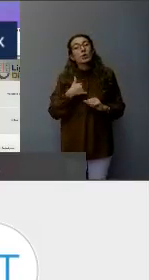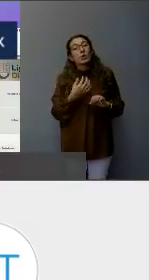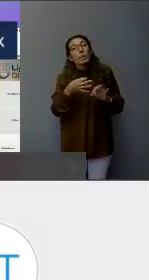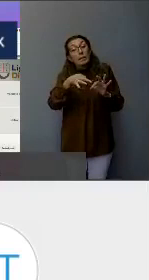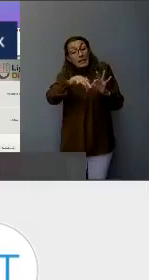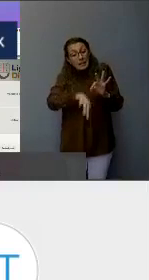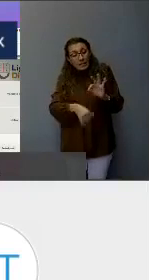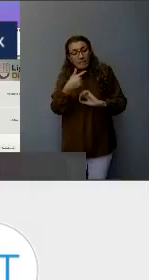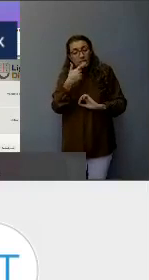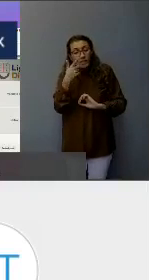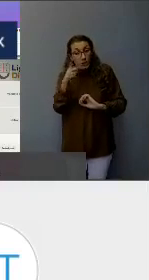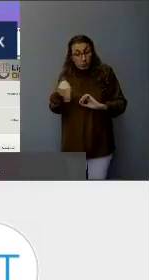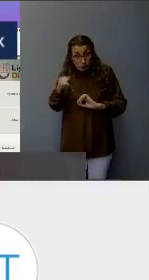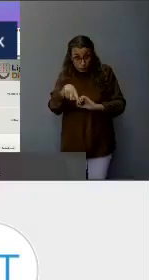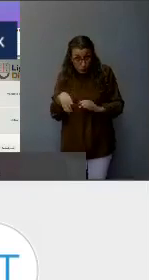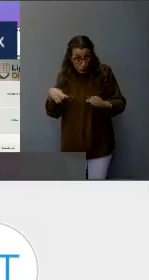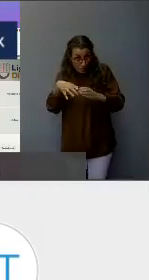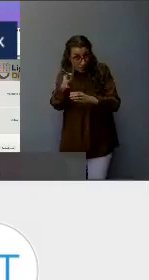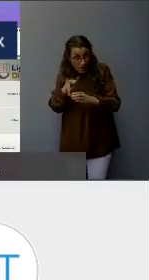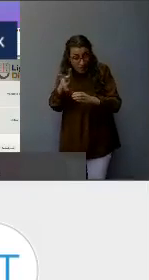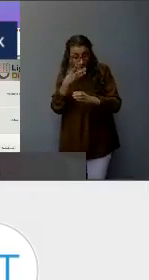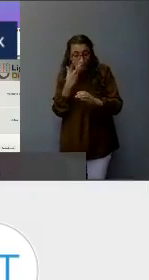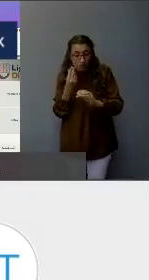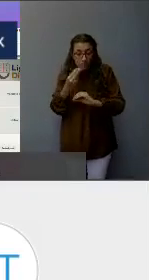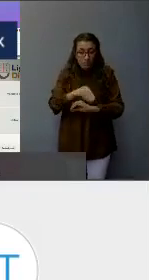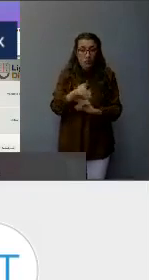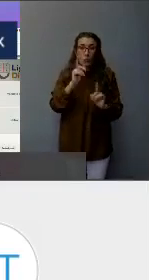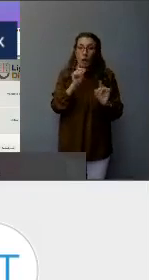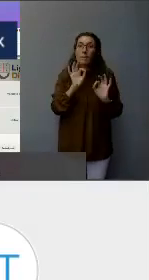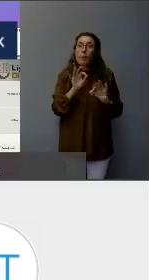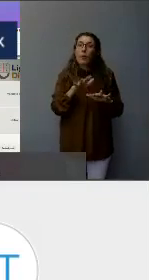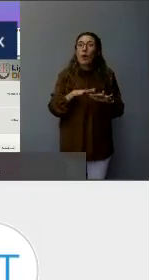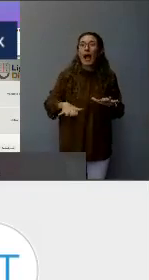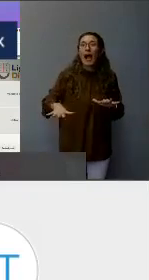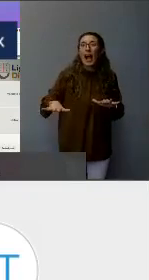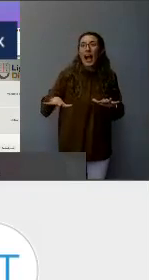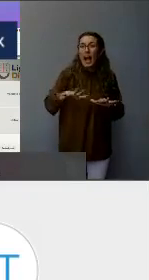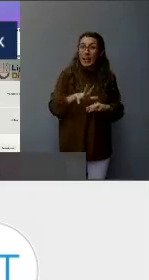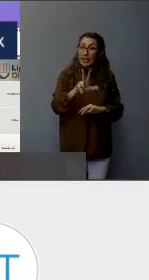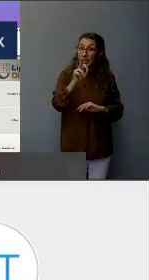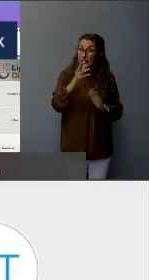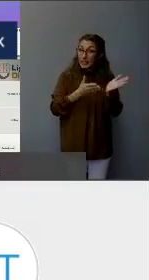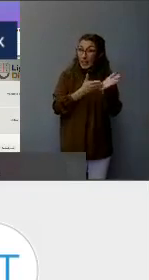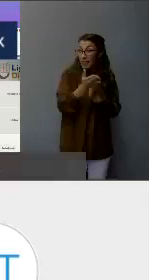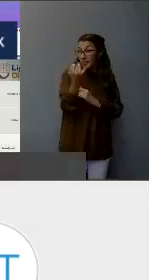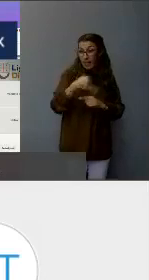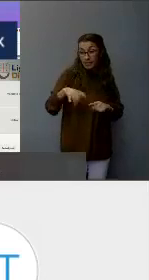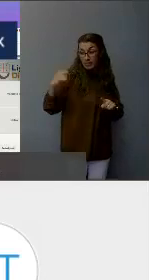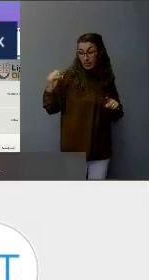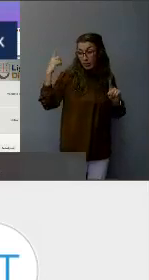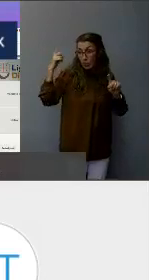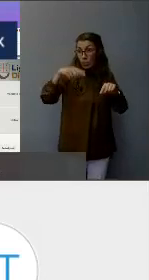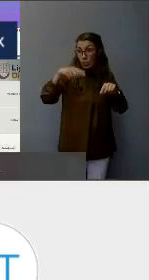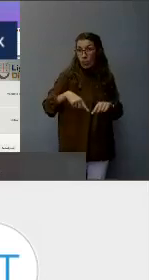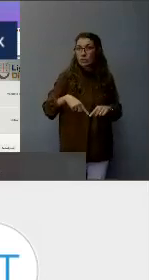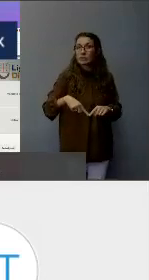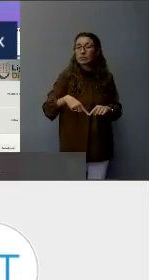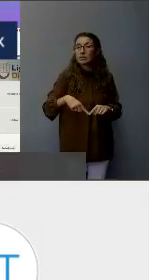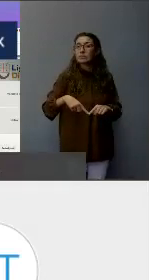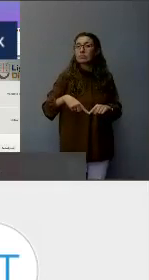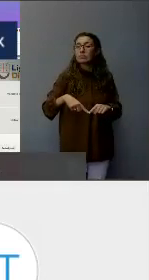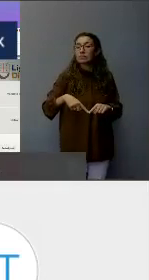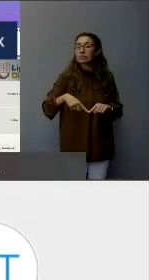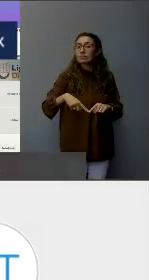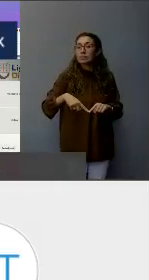vano l'area era veri ma negli ultimi 30 anni ha subito un lento ma inesorabile